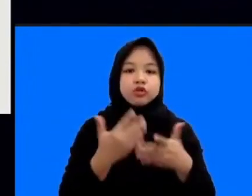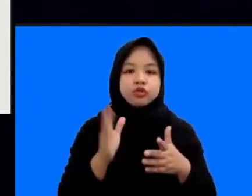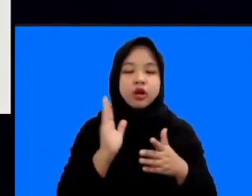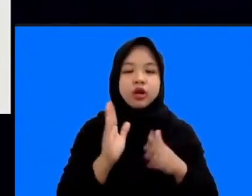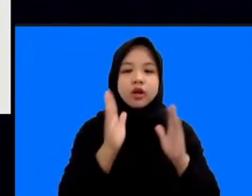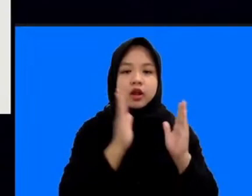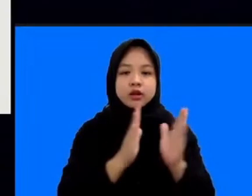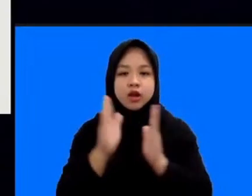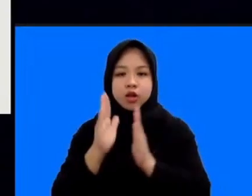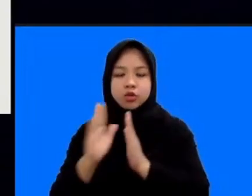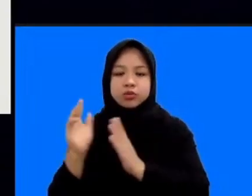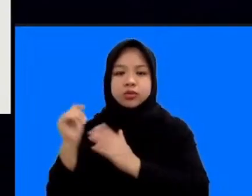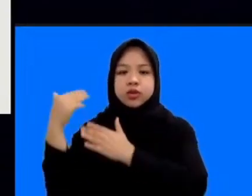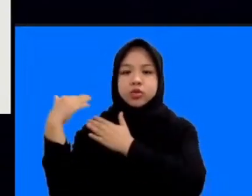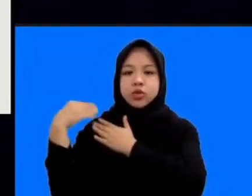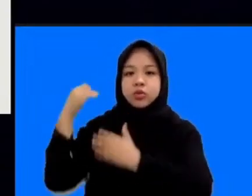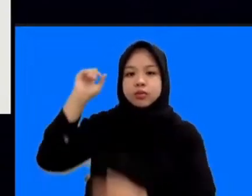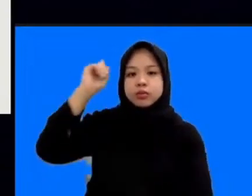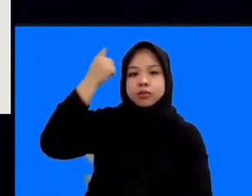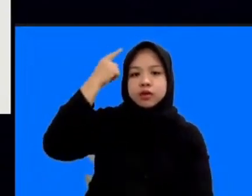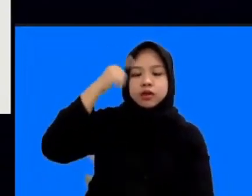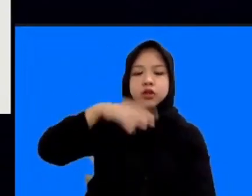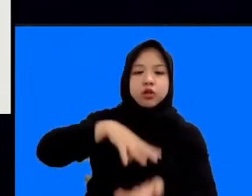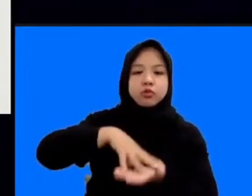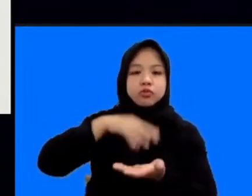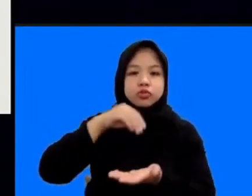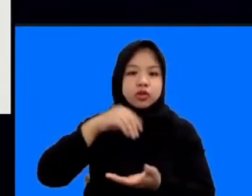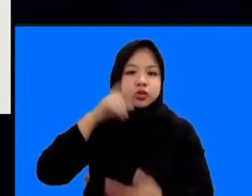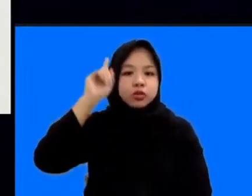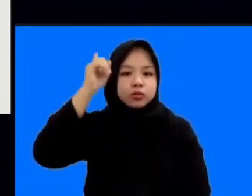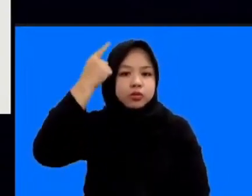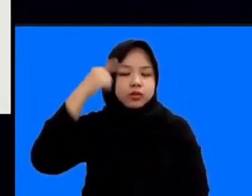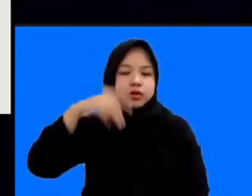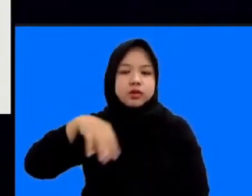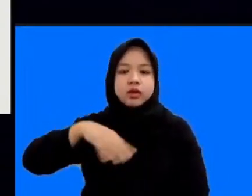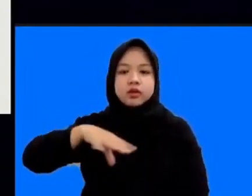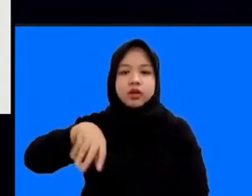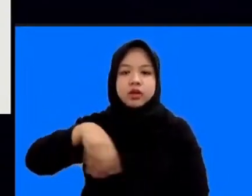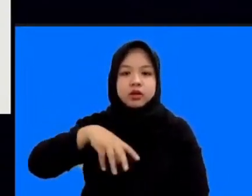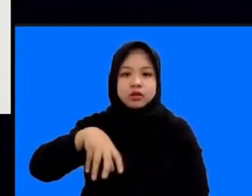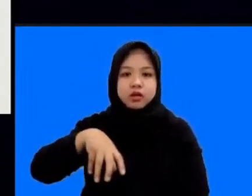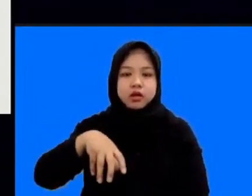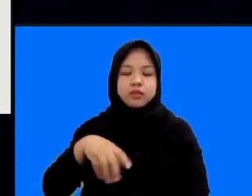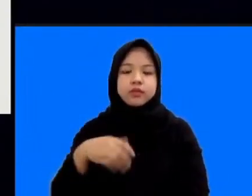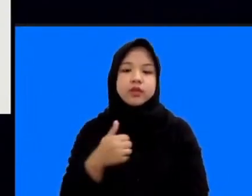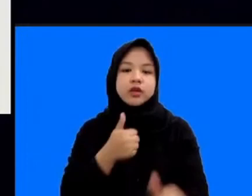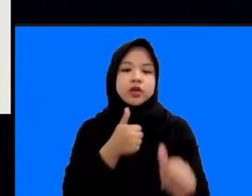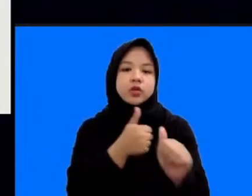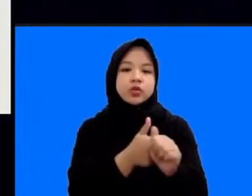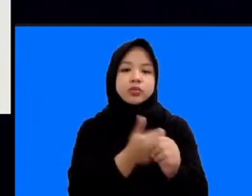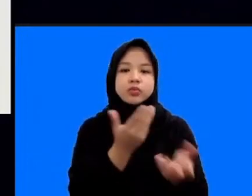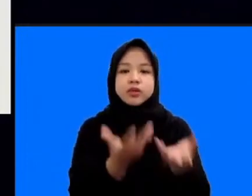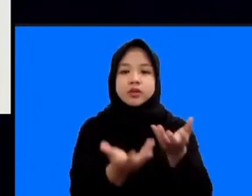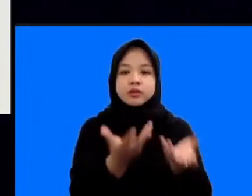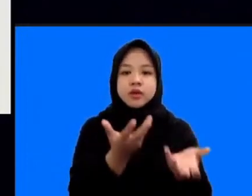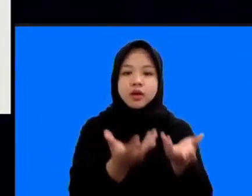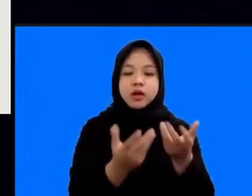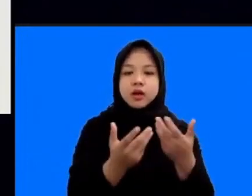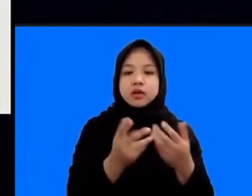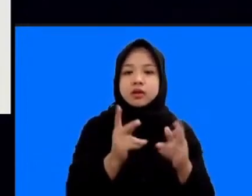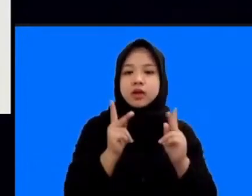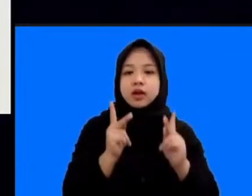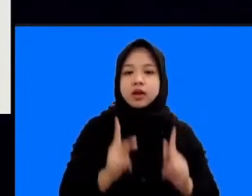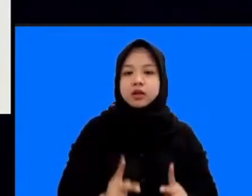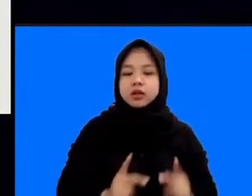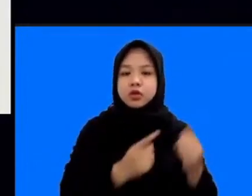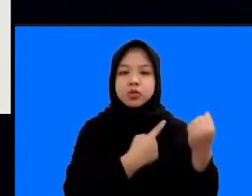diemban oleh pemerintah pusat dan juga pemerintah daerah gitu dengan turut mempe karakteristik dan juga potensi